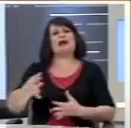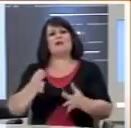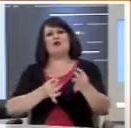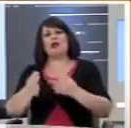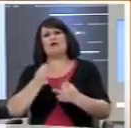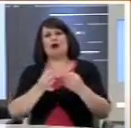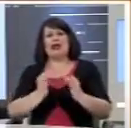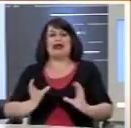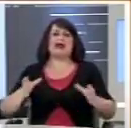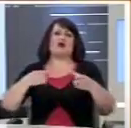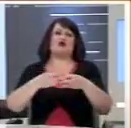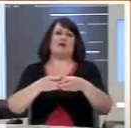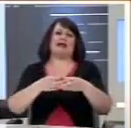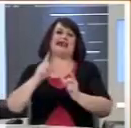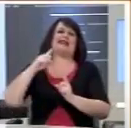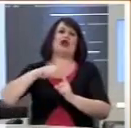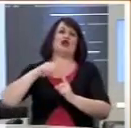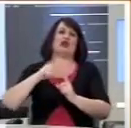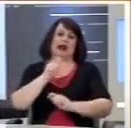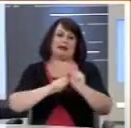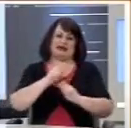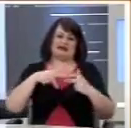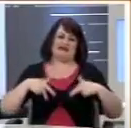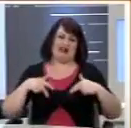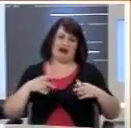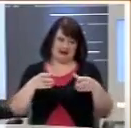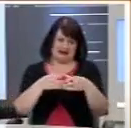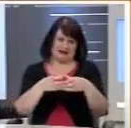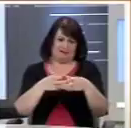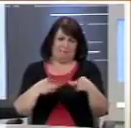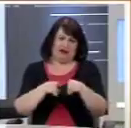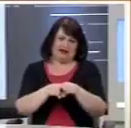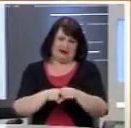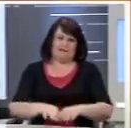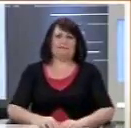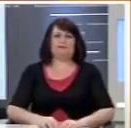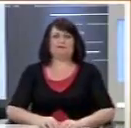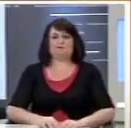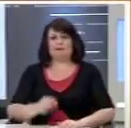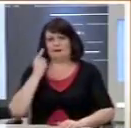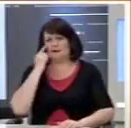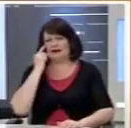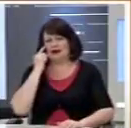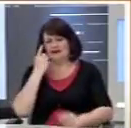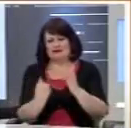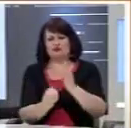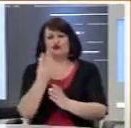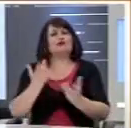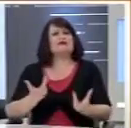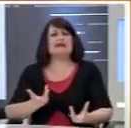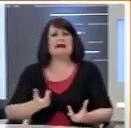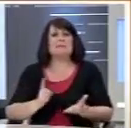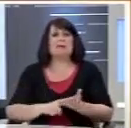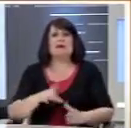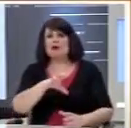μια οικουμενική ή τεχνοκρατική κυβέρνηση. Γιατί για να το καταλάβεις αυτό το καινούριο, για να το καταλάβεις, πρέπει να